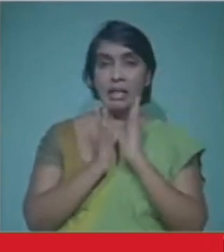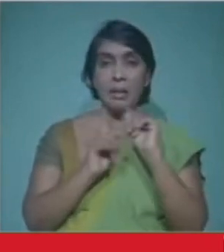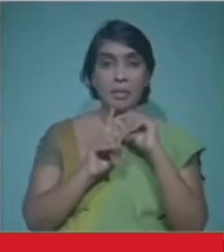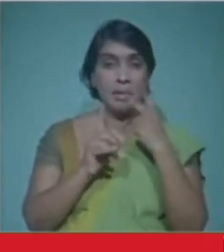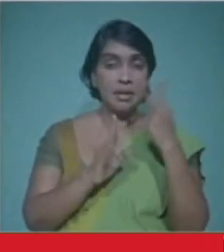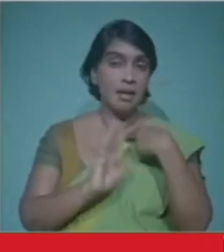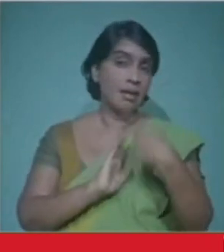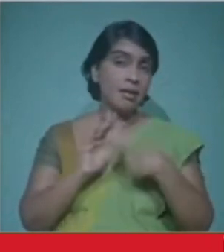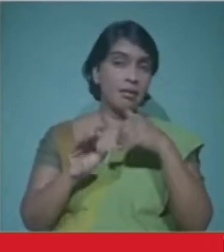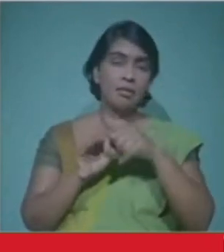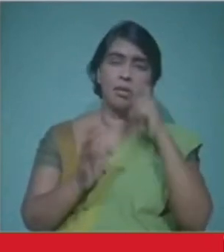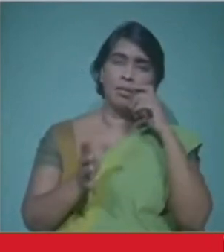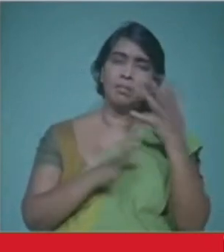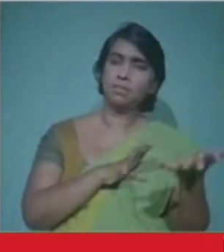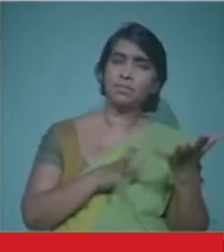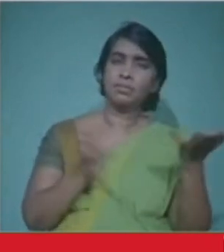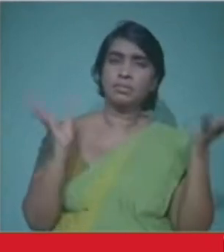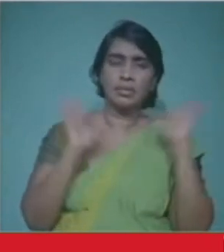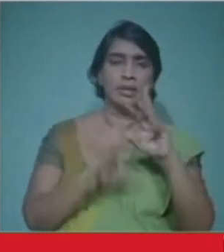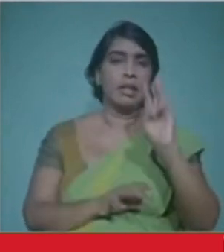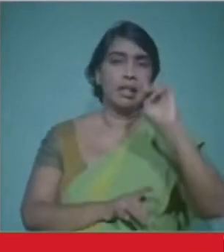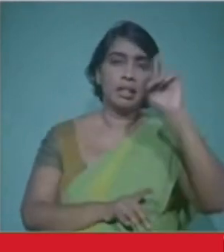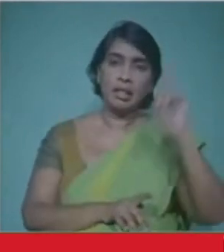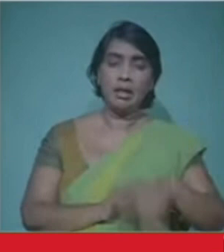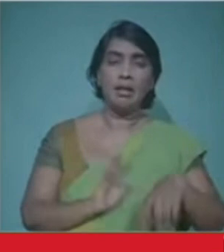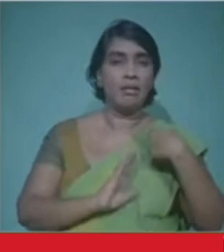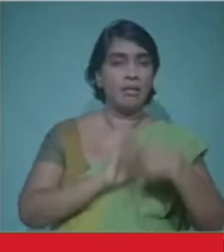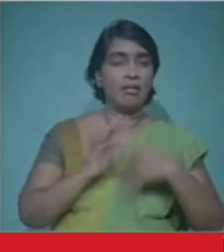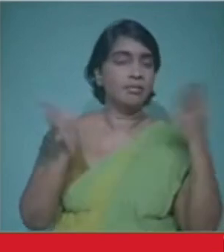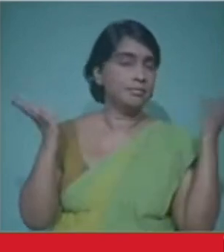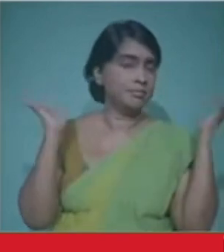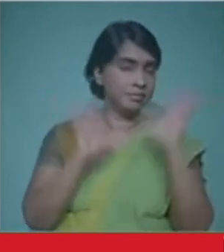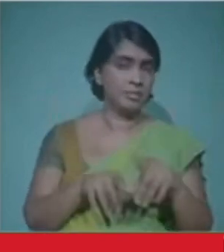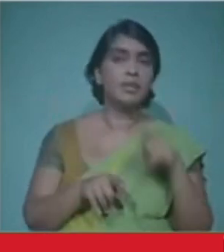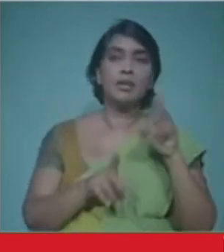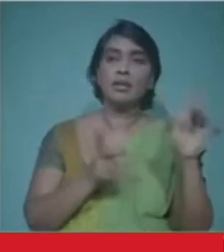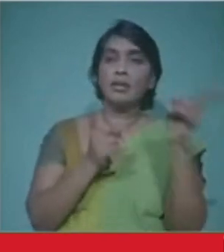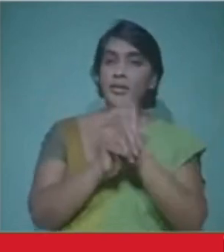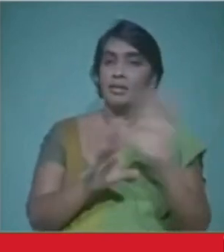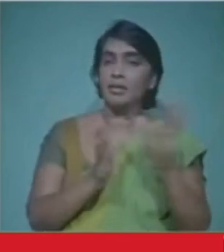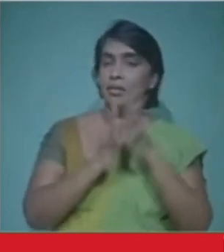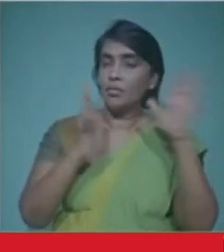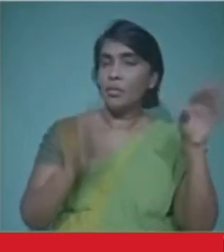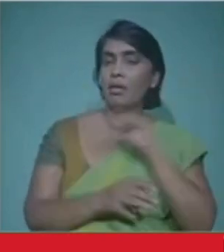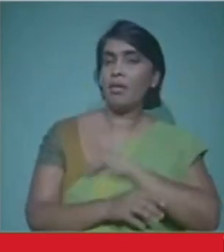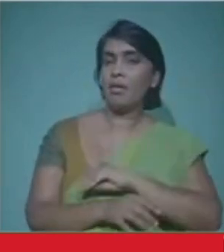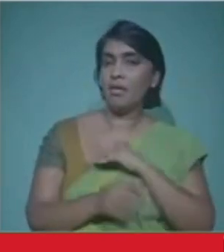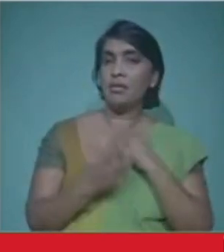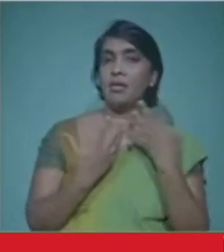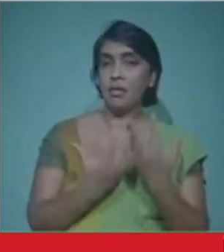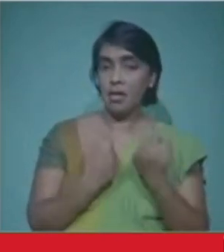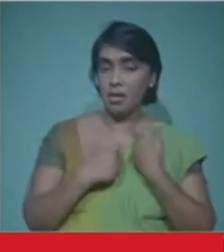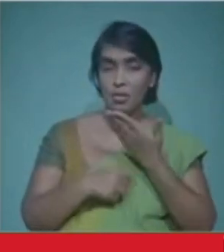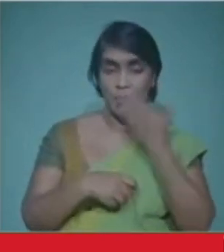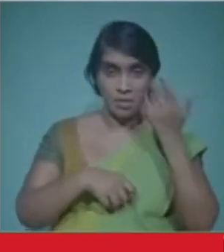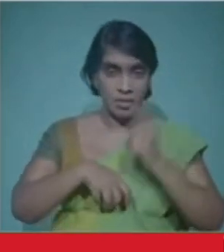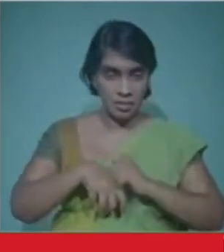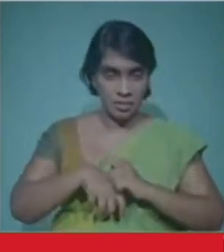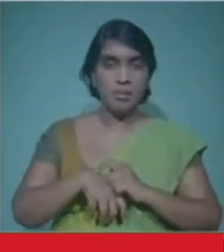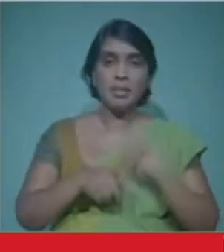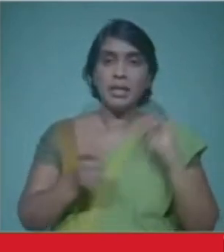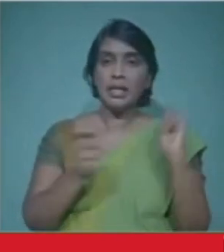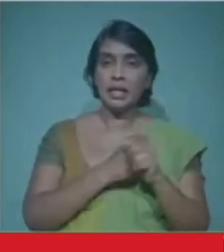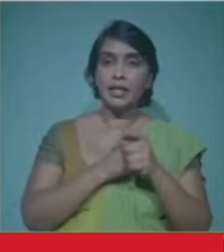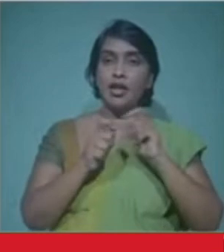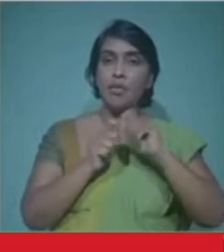නම් ක්‍රීඩාංගණය පිරෙන්න 30,000කට වැඩි පිරිසක් අපේ රට තුළට එනවා. ඒසා ඍජුව විශාල ආදායමක් ලබා ගන්න තිබුණු අවස්ථාවක් ක්‍රිකට්